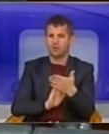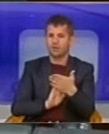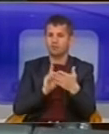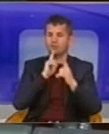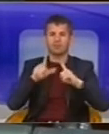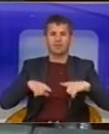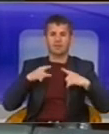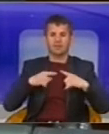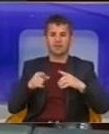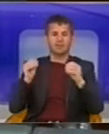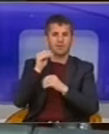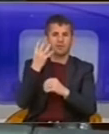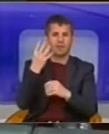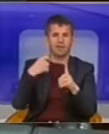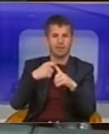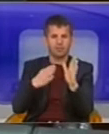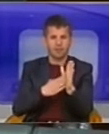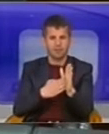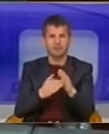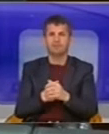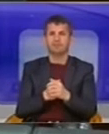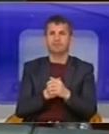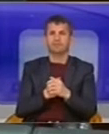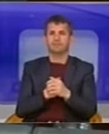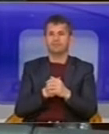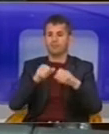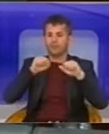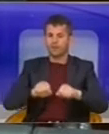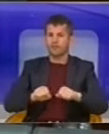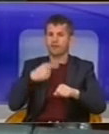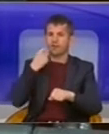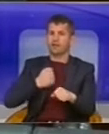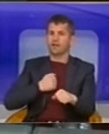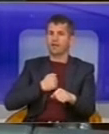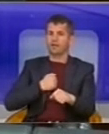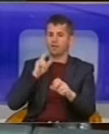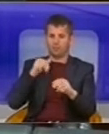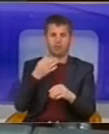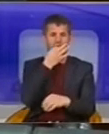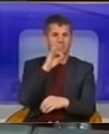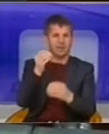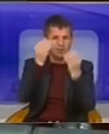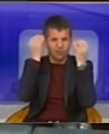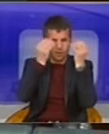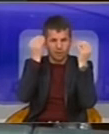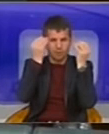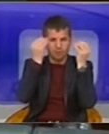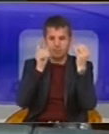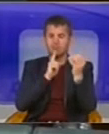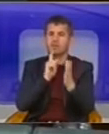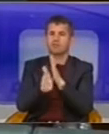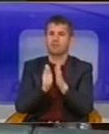mbi 4 kilometra larg shkollës. Qeveria po na garanton se do të arris cilësinë e arsim duke